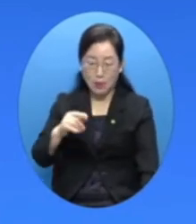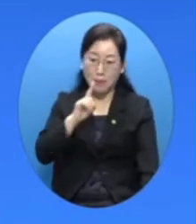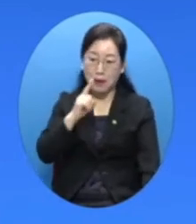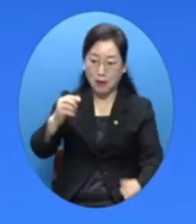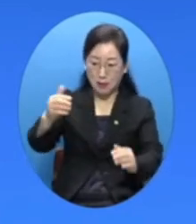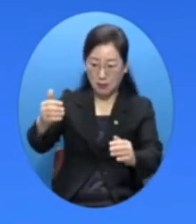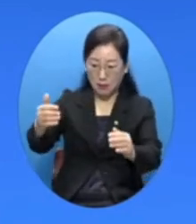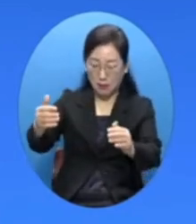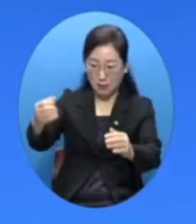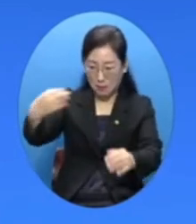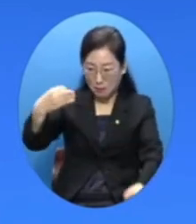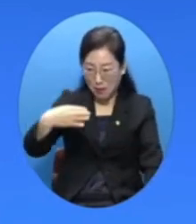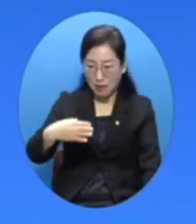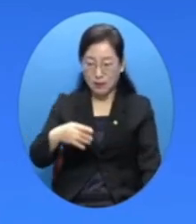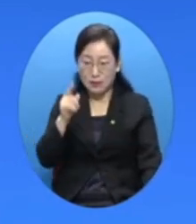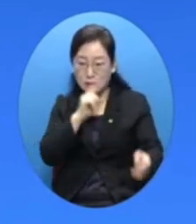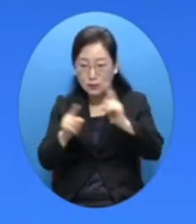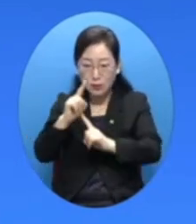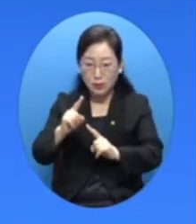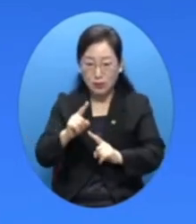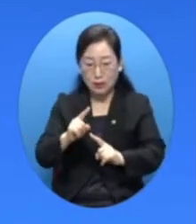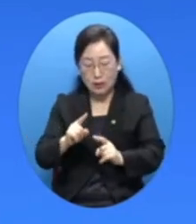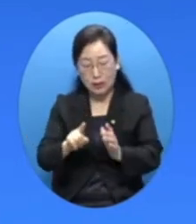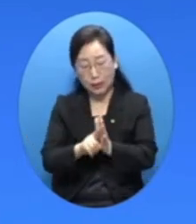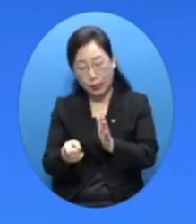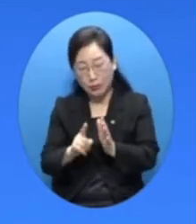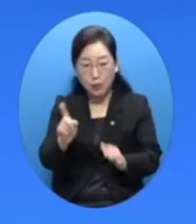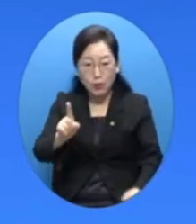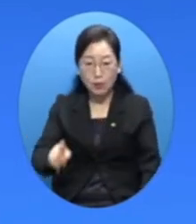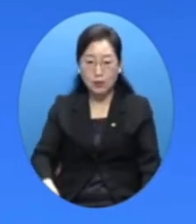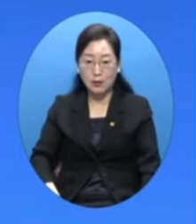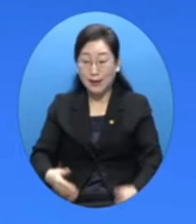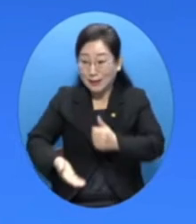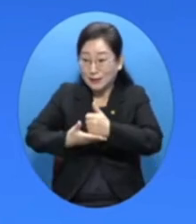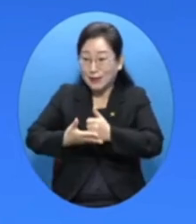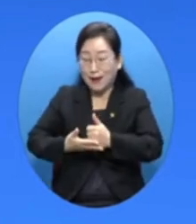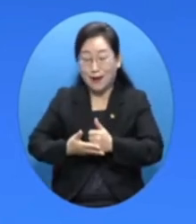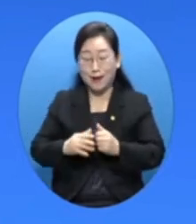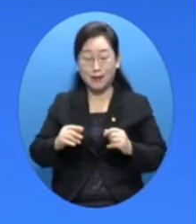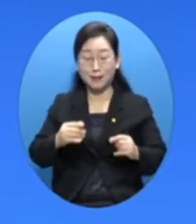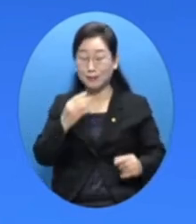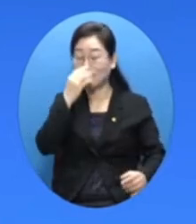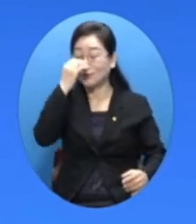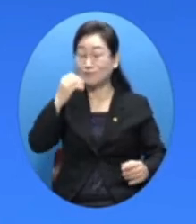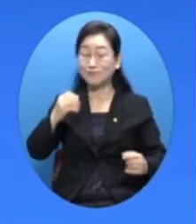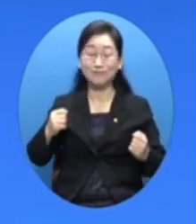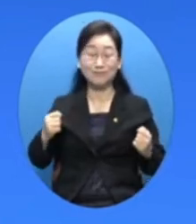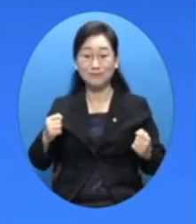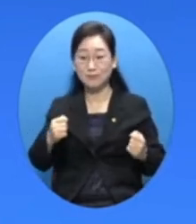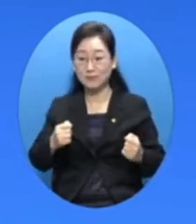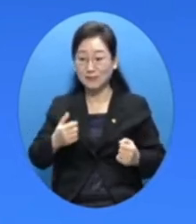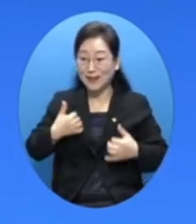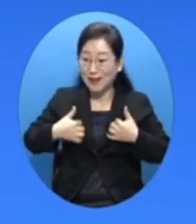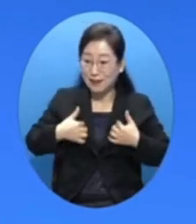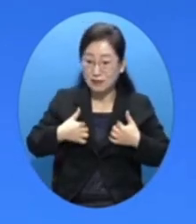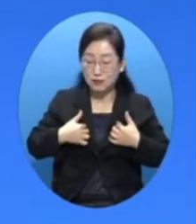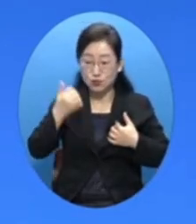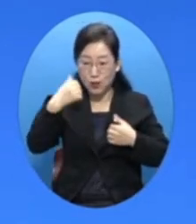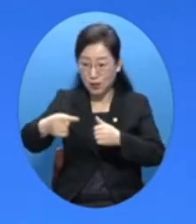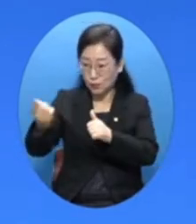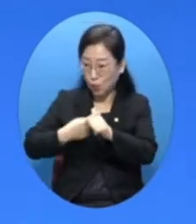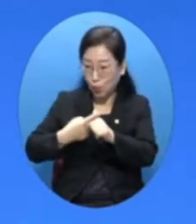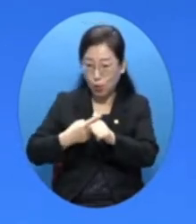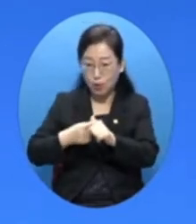받고 흔들립니다. 칭찬 한마디 하면 그냥 우쭐해갖고 하늘 날 것처럼 기뻐하다가 누가 뭐라고 하면 욕을 하면 또 낙심하고